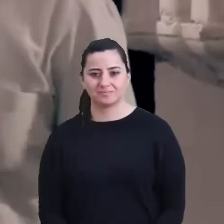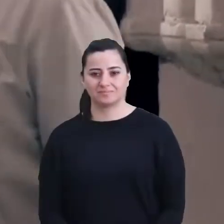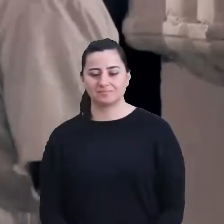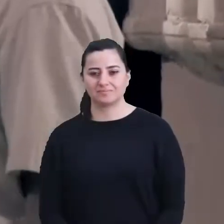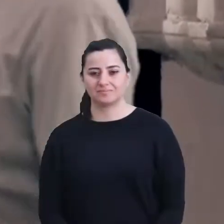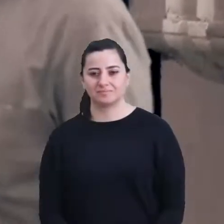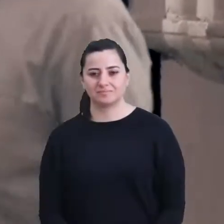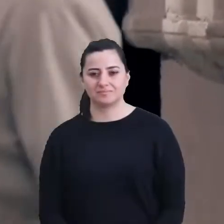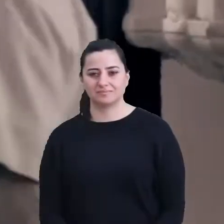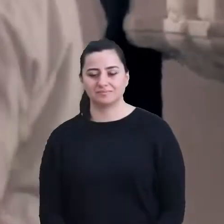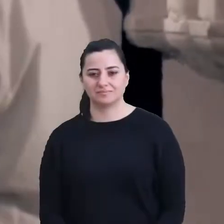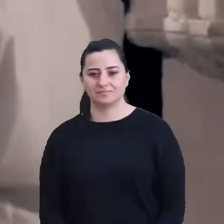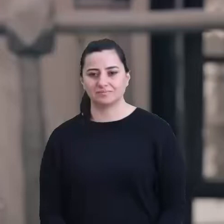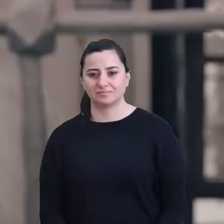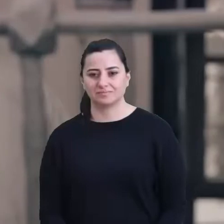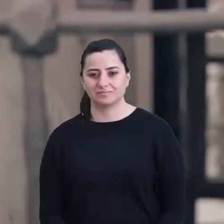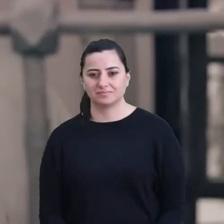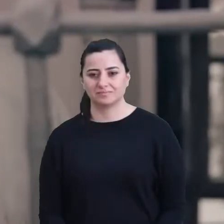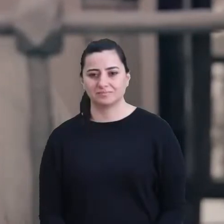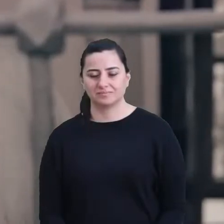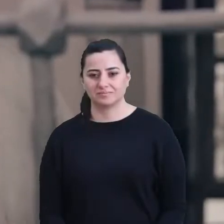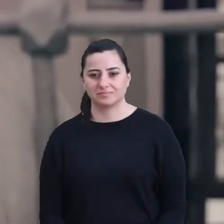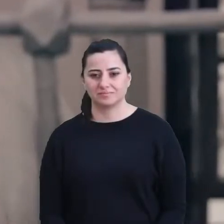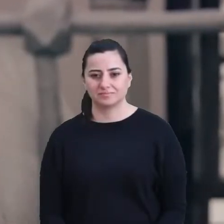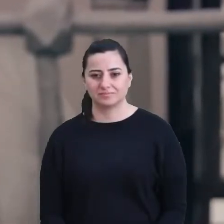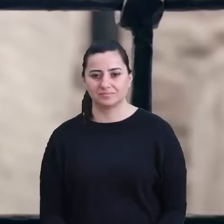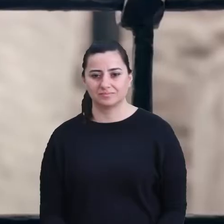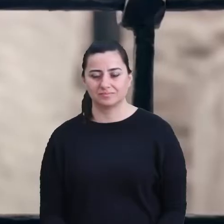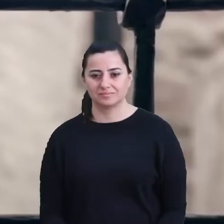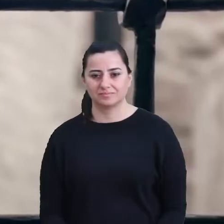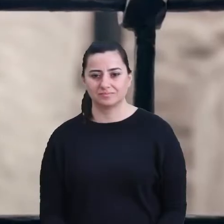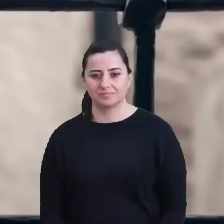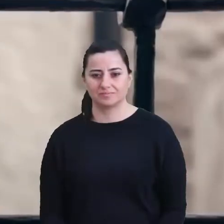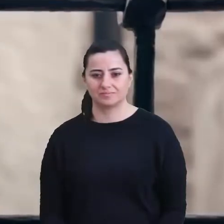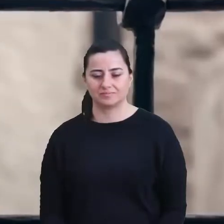Cemil bana mı dedin gibisinden bakınıp döndü. Aval aval bakıyor.